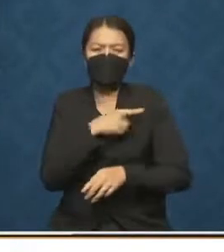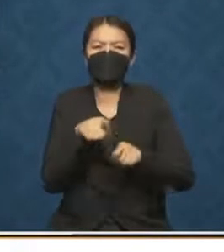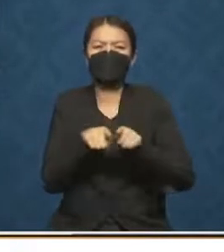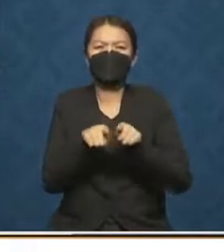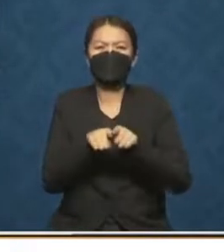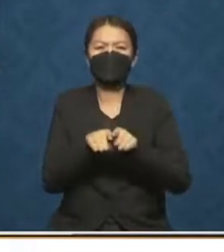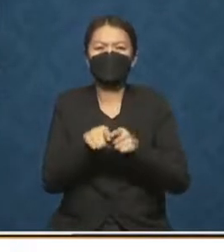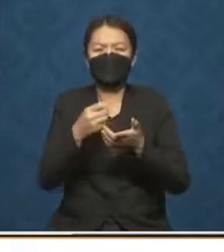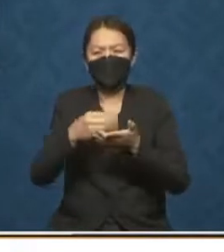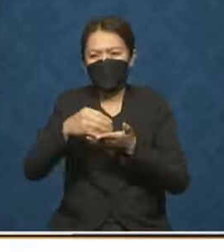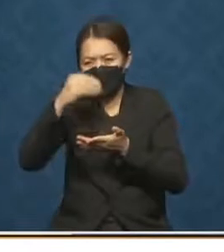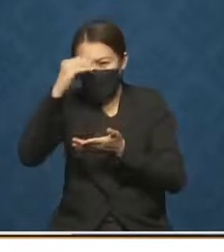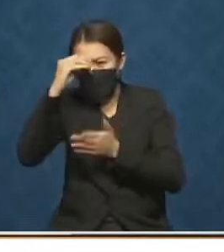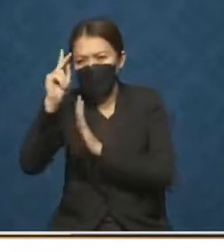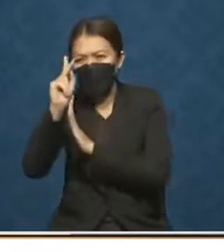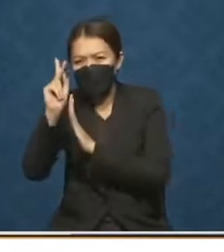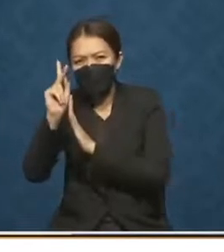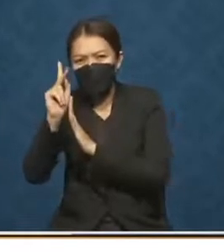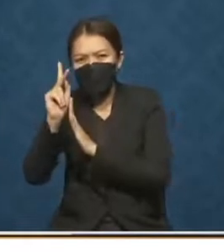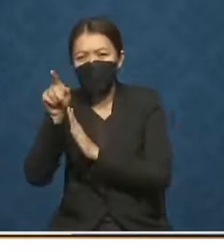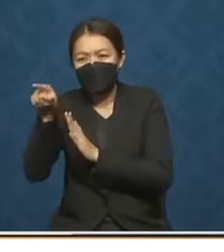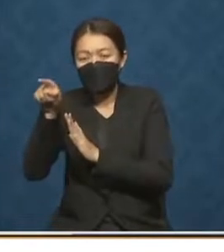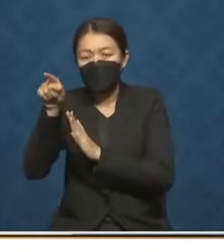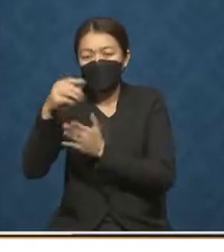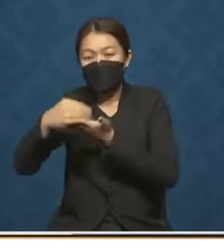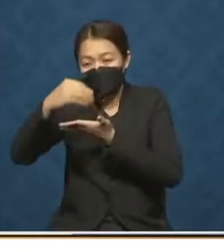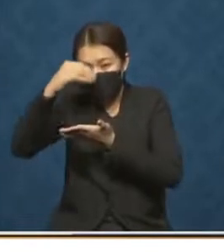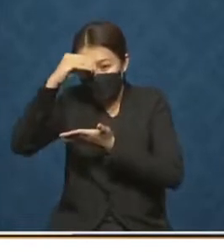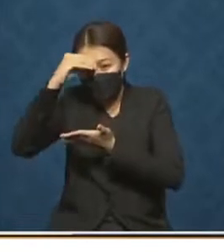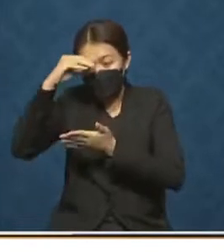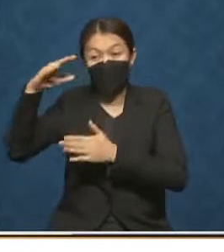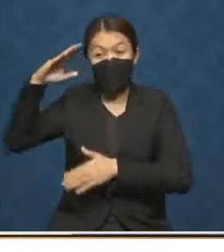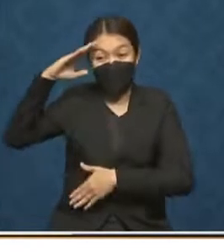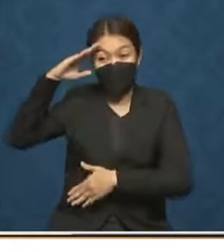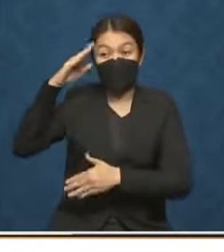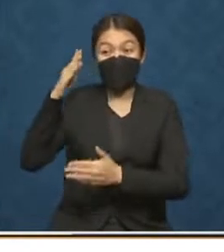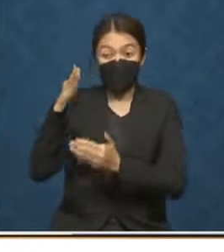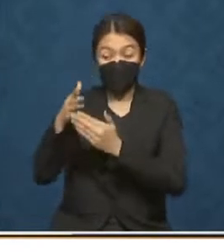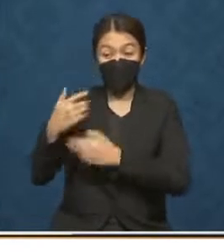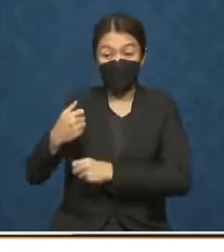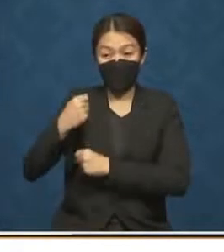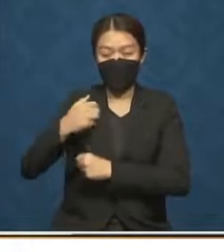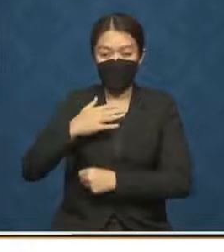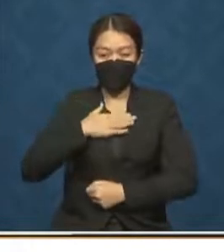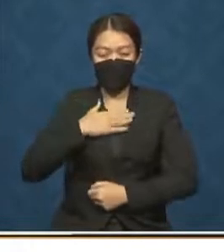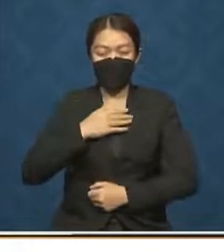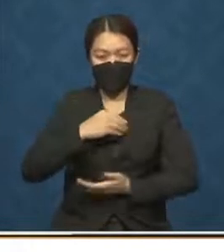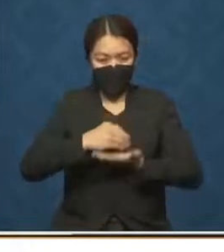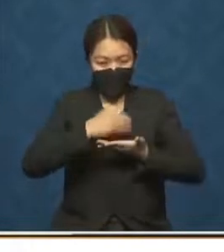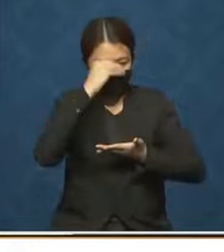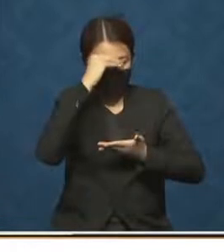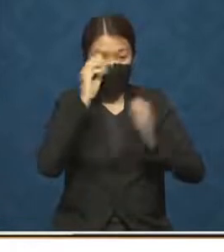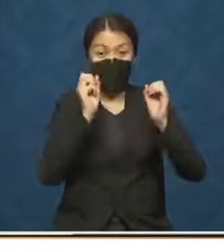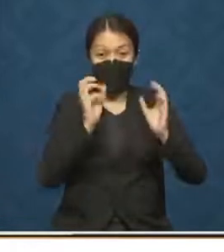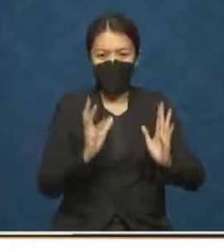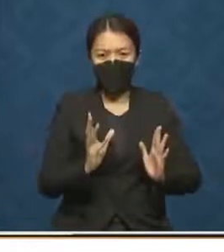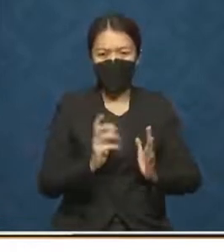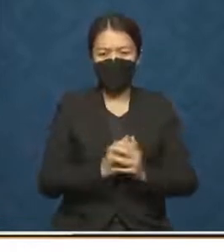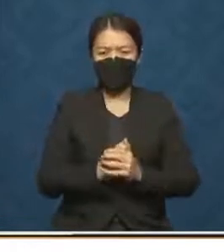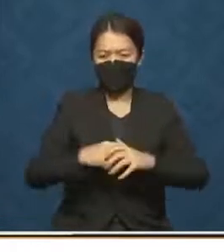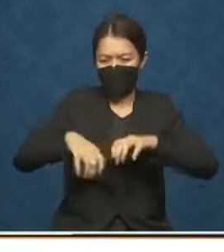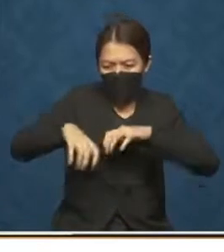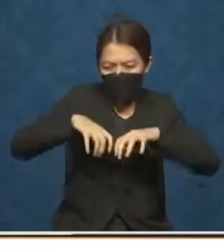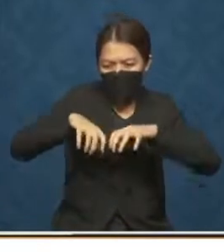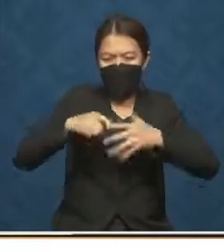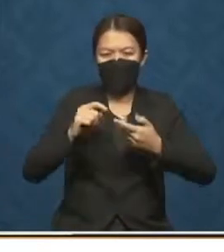ท่านก็เรียมาทางดานกฎหมายเออขอภัยท่านก็เป็นเรีนมาทางดานสหารโดยตรงผมกเรีนมาทางกรโยตรงจ้ายมาบริฮาร